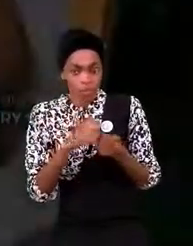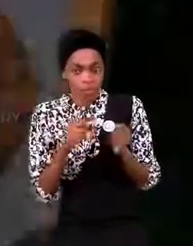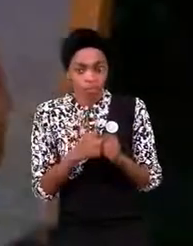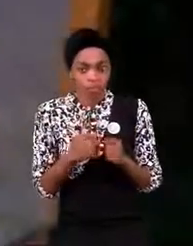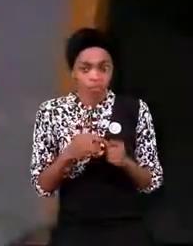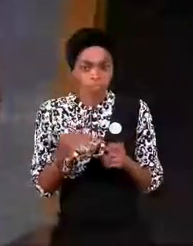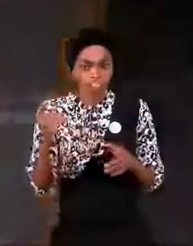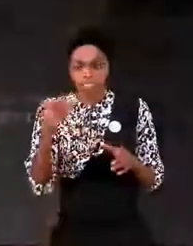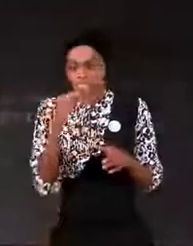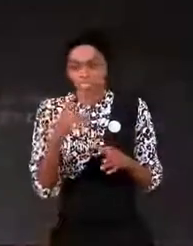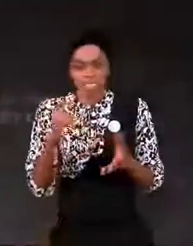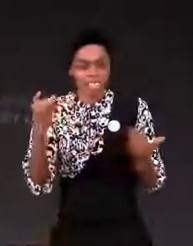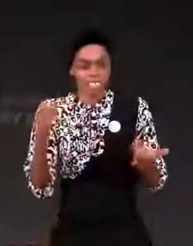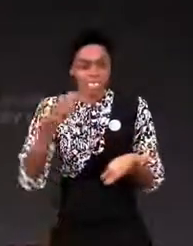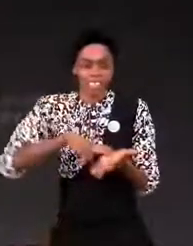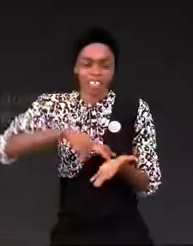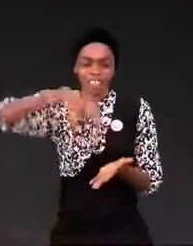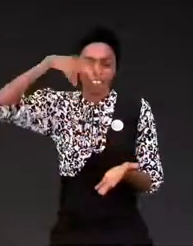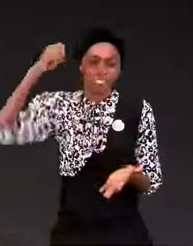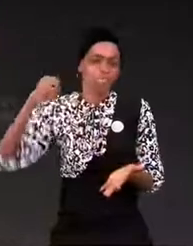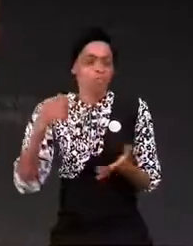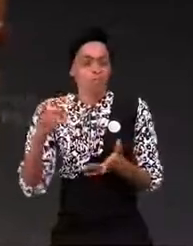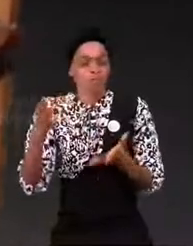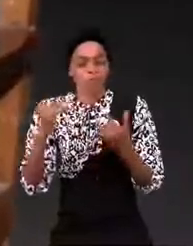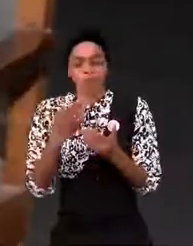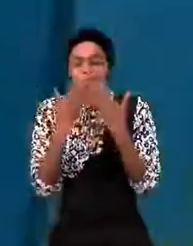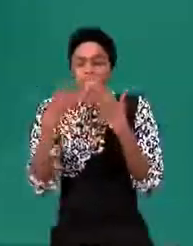veux vraiment remercier Dieu qui m'a libéré.